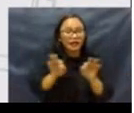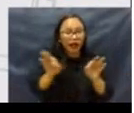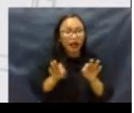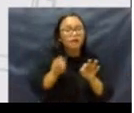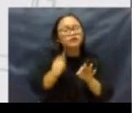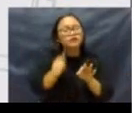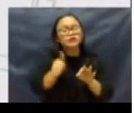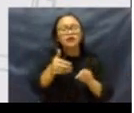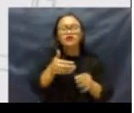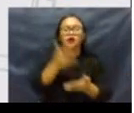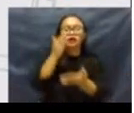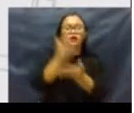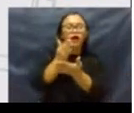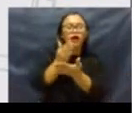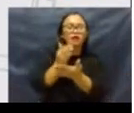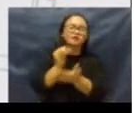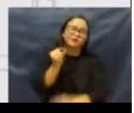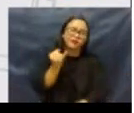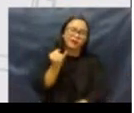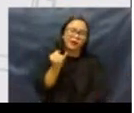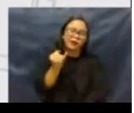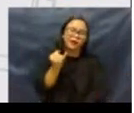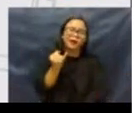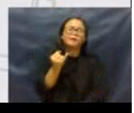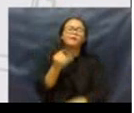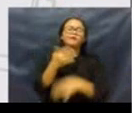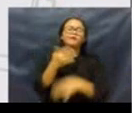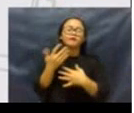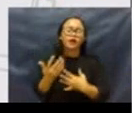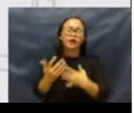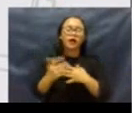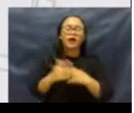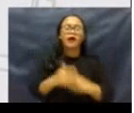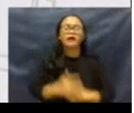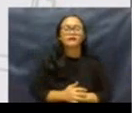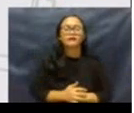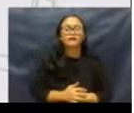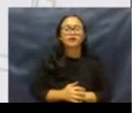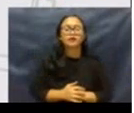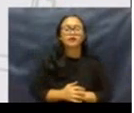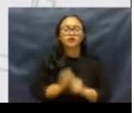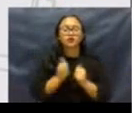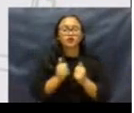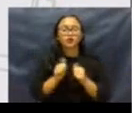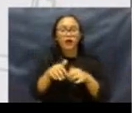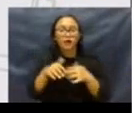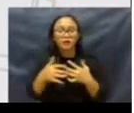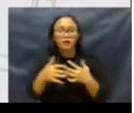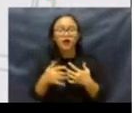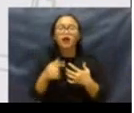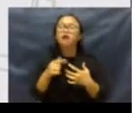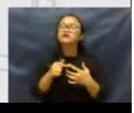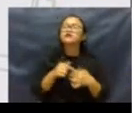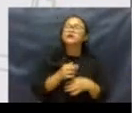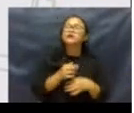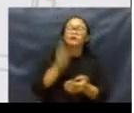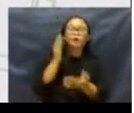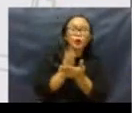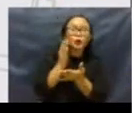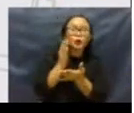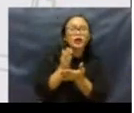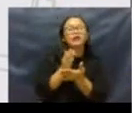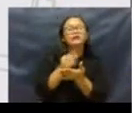keliru. Untuk menghasilkan keputusan yang benar-benar bisa benar-benar mempertimbangkan berbagai